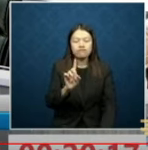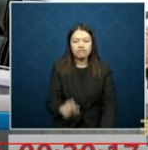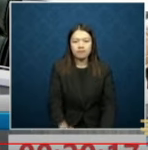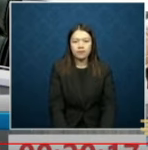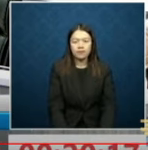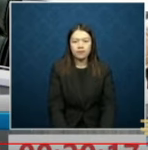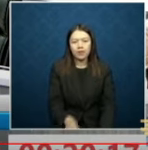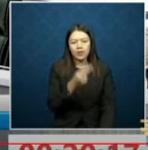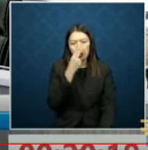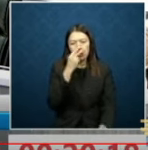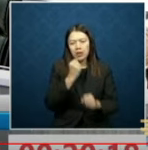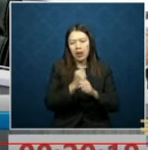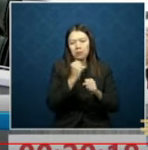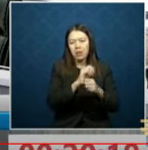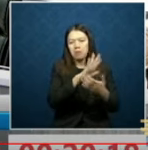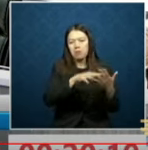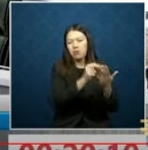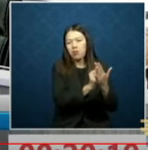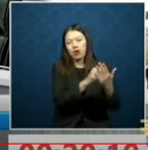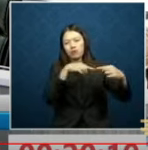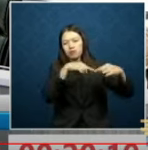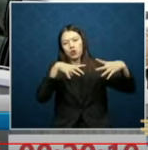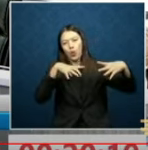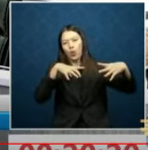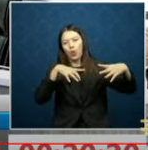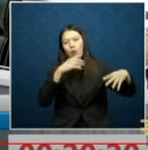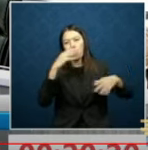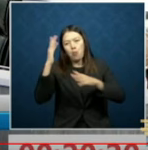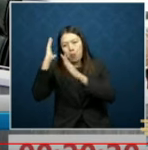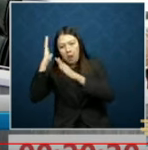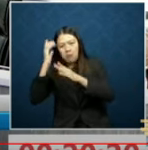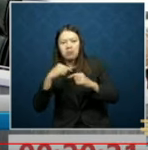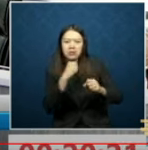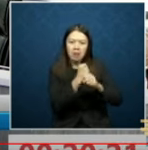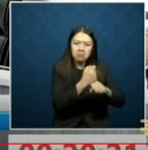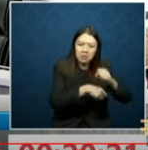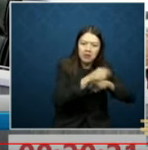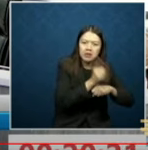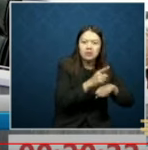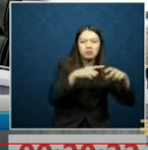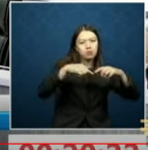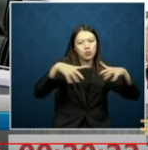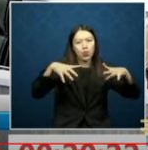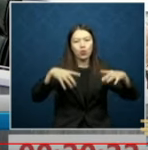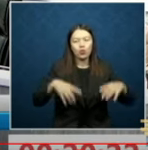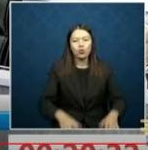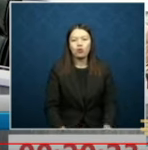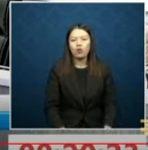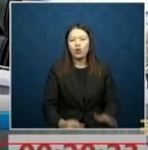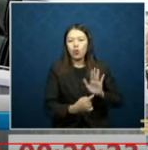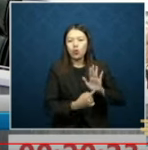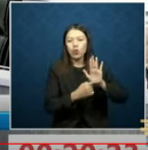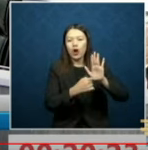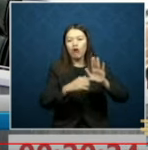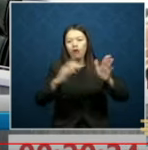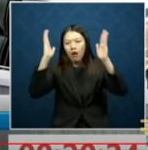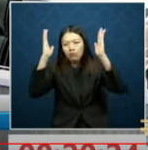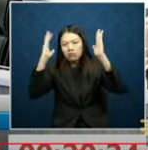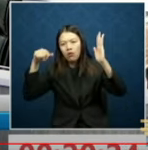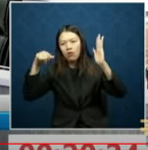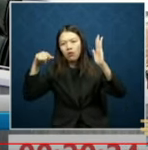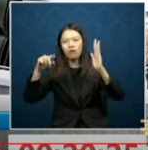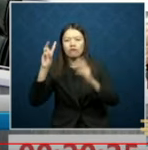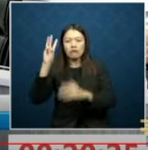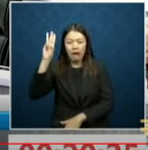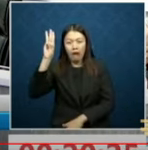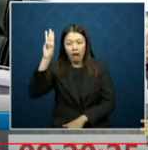ได้ว่าเป็นการดำเนินนโยบายที่ไม่ตรงปกกับที่หาเสียงไว้และอาจเป็นกรณีตัวอย่างของการหาเสียงที่มีลักษณะสัญญา